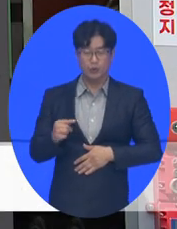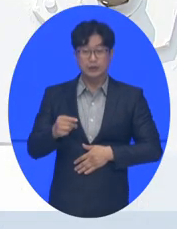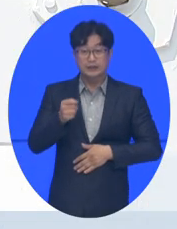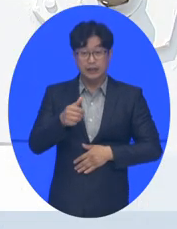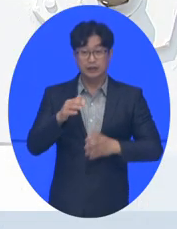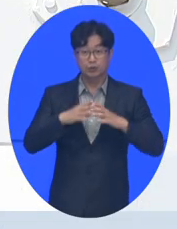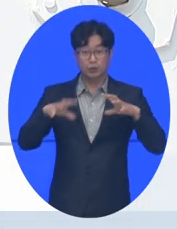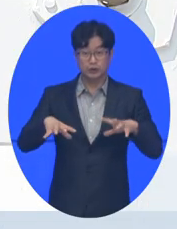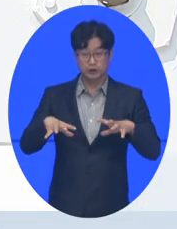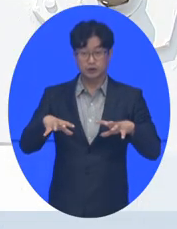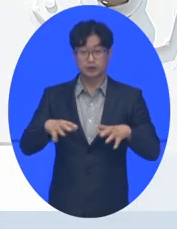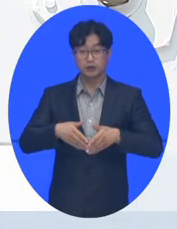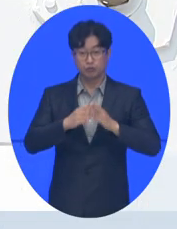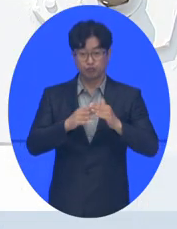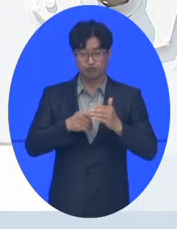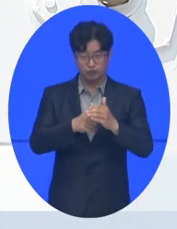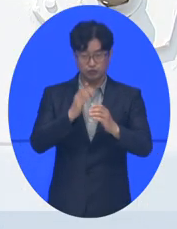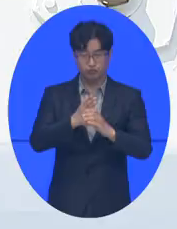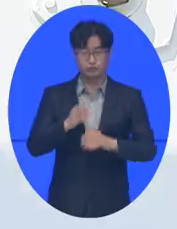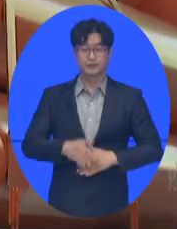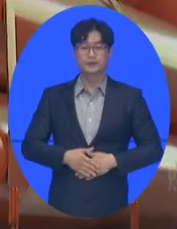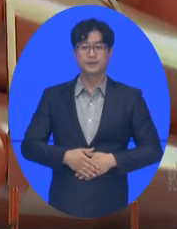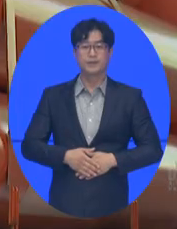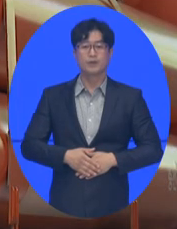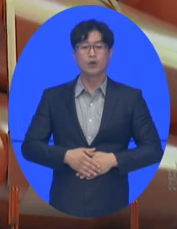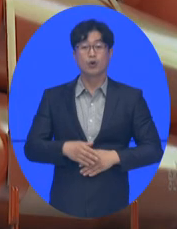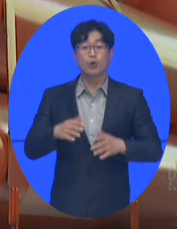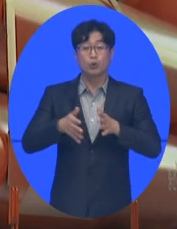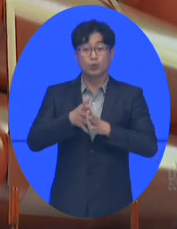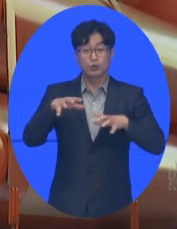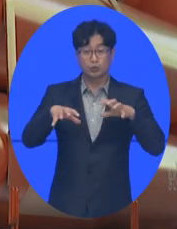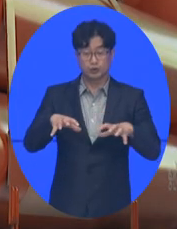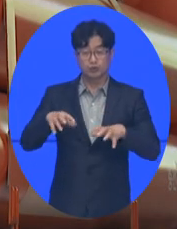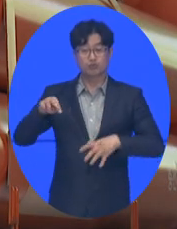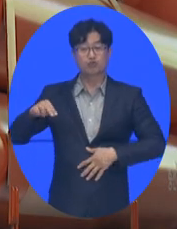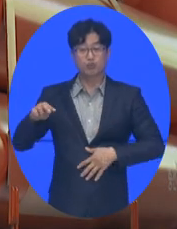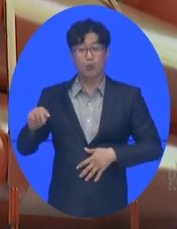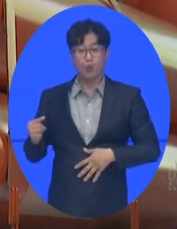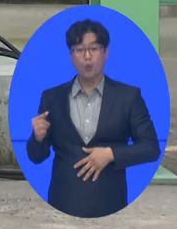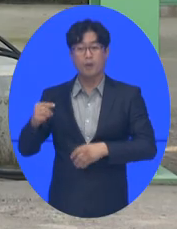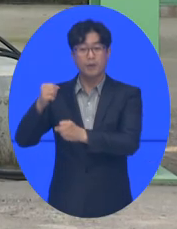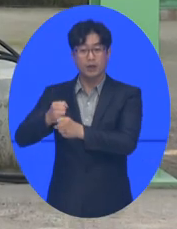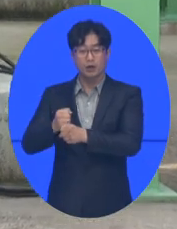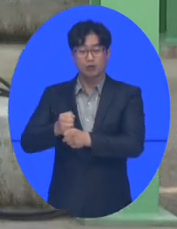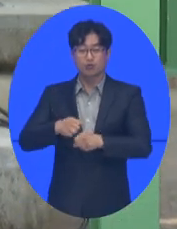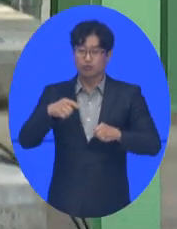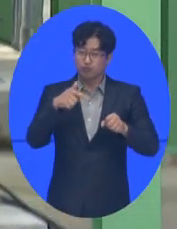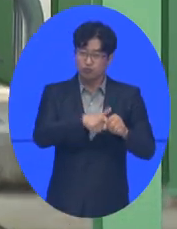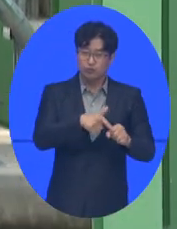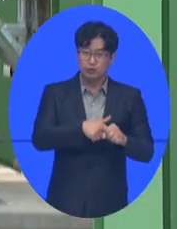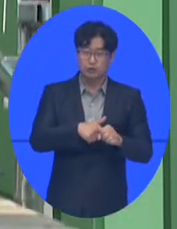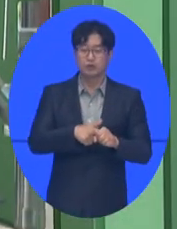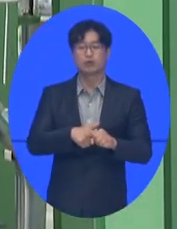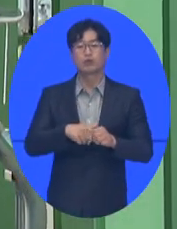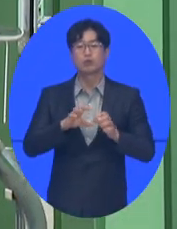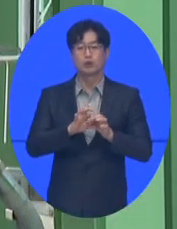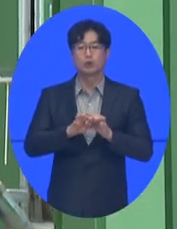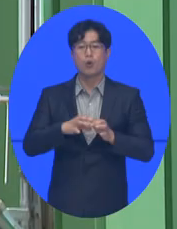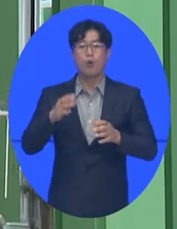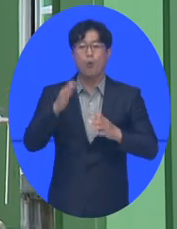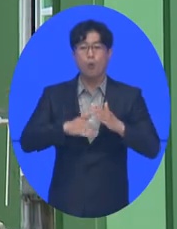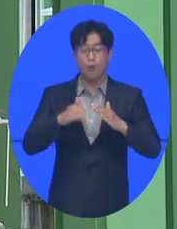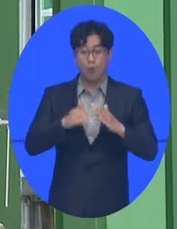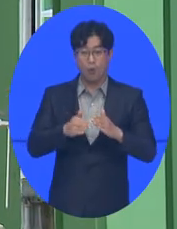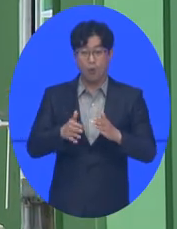소도시인 미니 수소 도시 조성에 나섰습니다. 도시에서 수소를 생산하고 수소 충전소나 연료 전지를 통해 공공